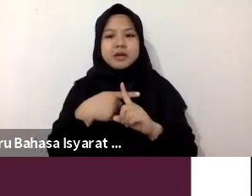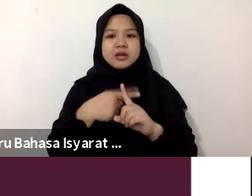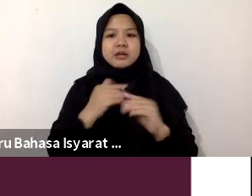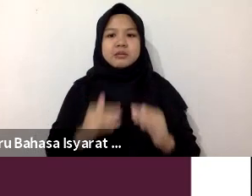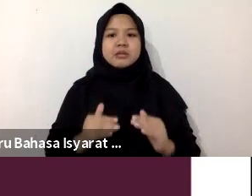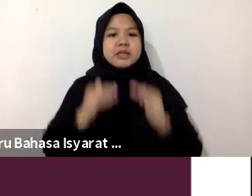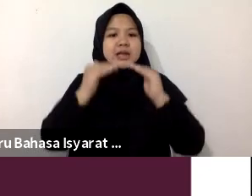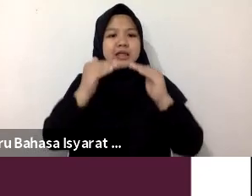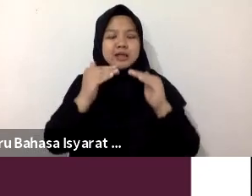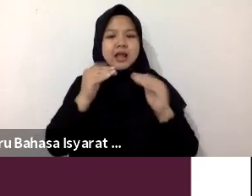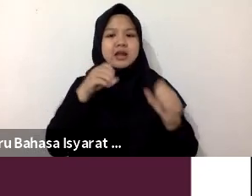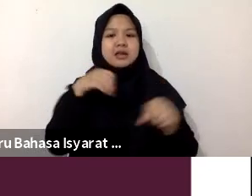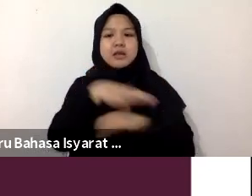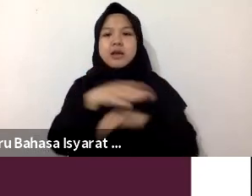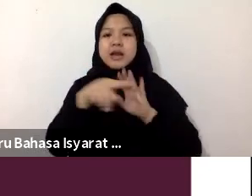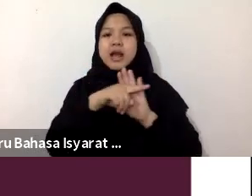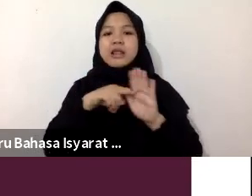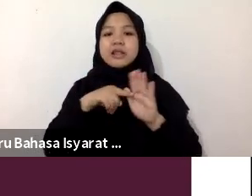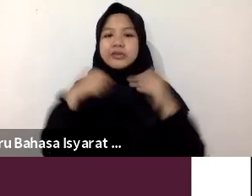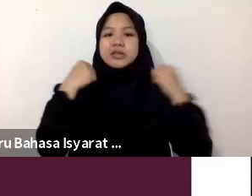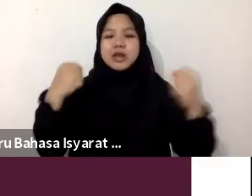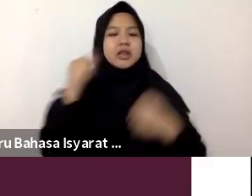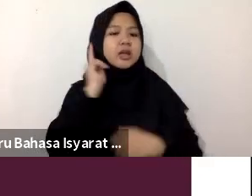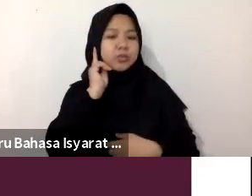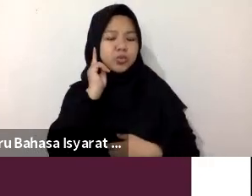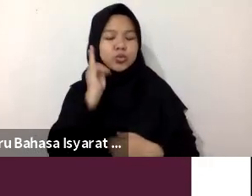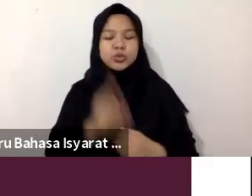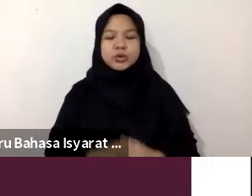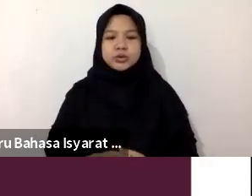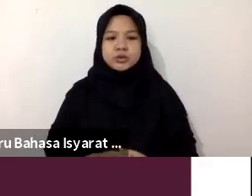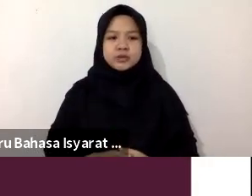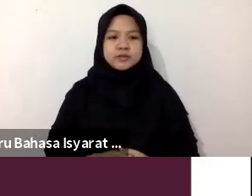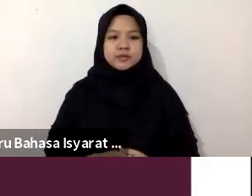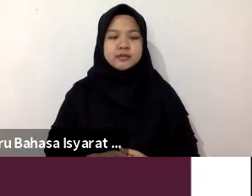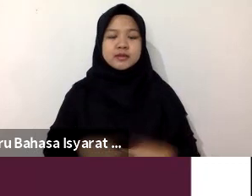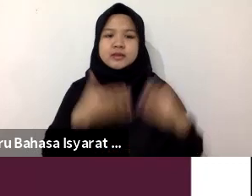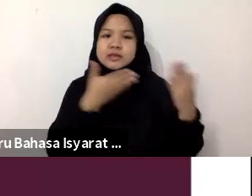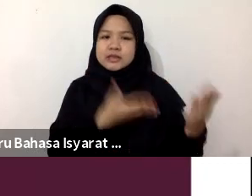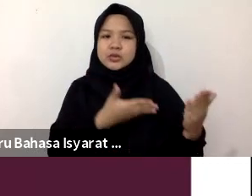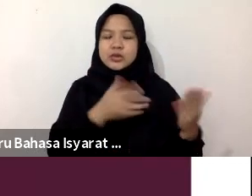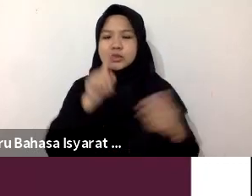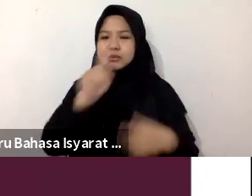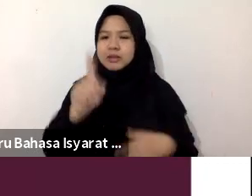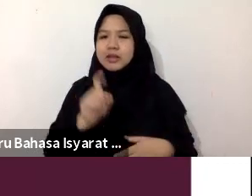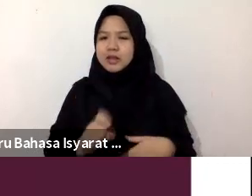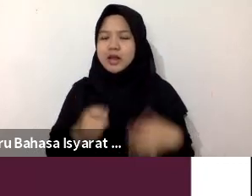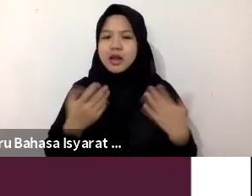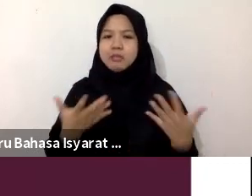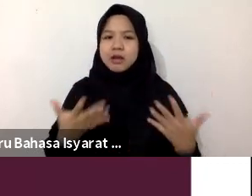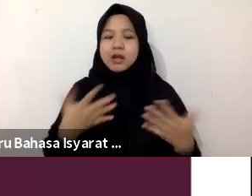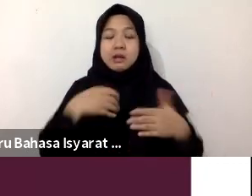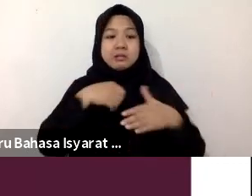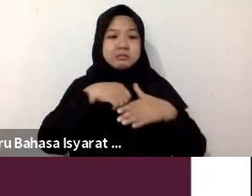meningkatkan dampak negatif terhadap kesehatan ibu. Tentu saja di sini juga menjadi pertanyaan, apakah persalinan di